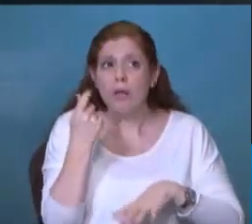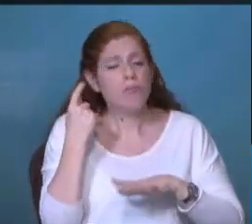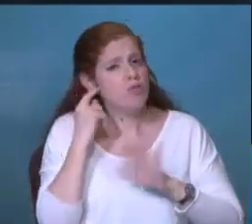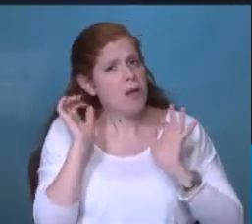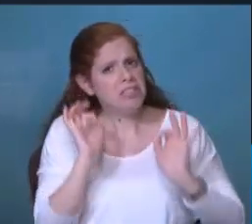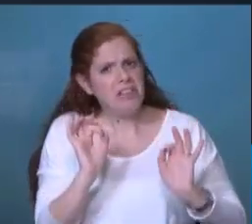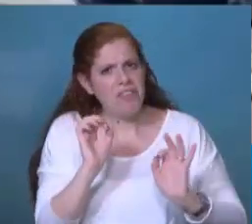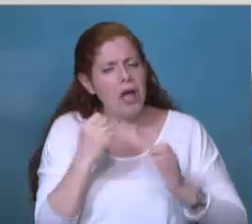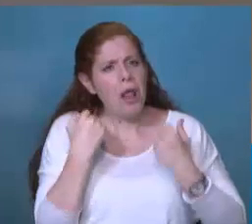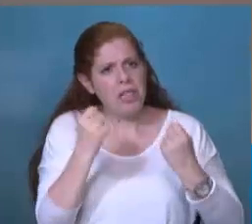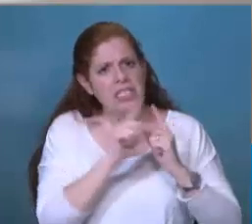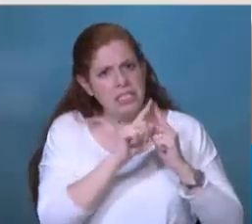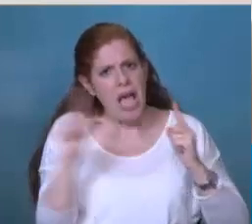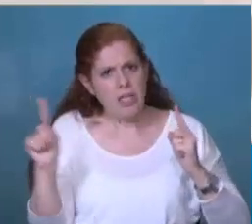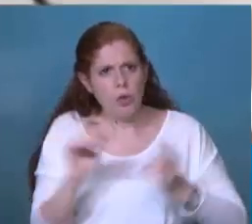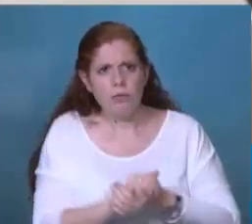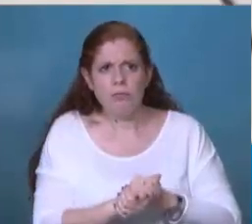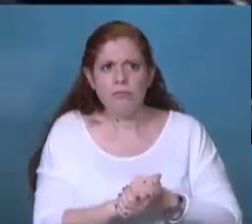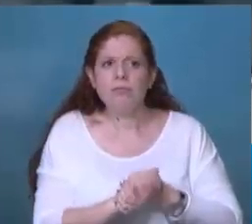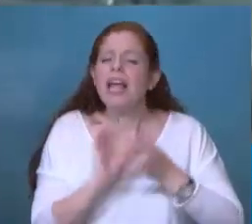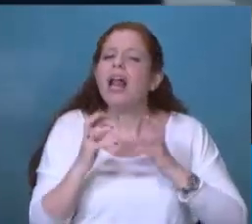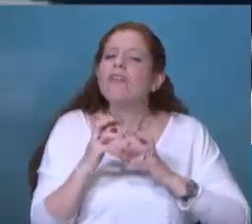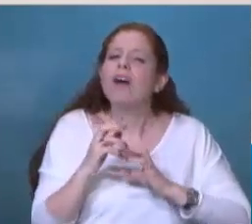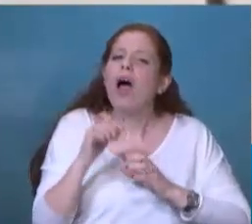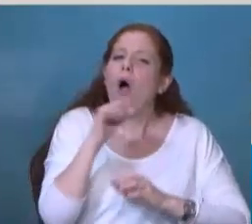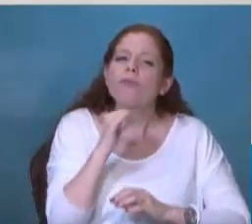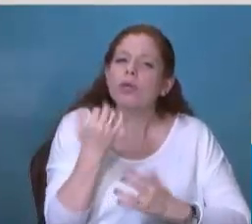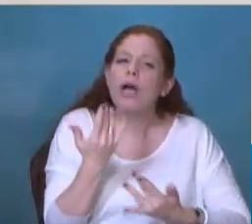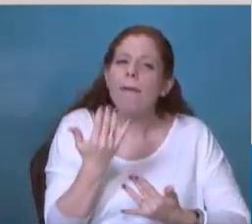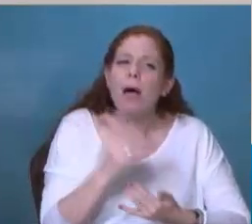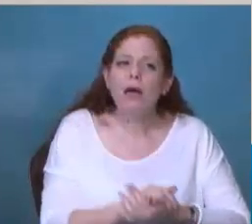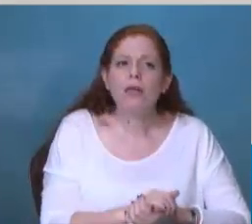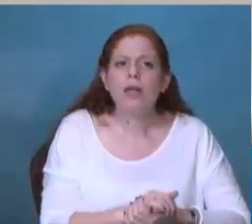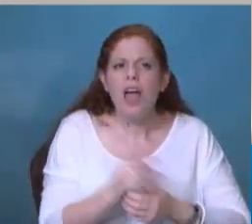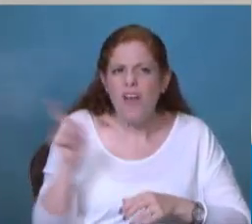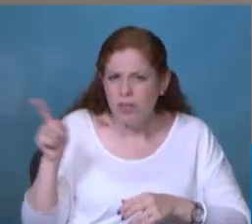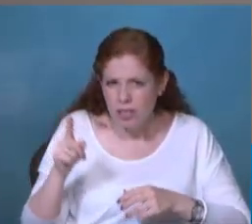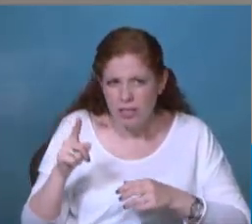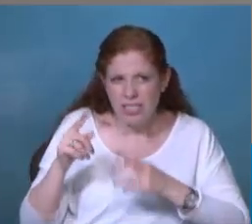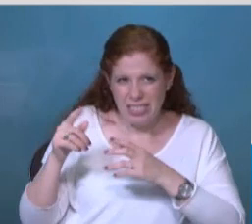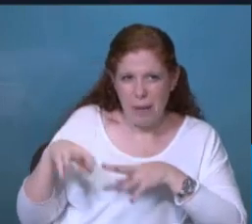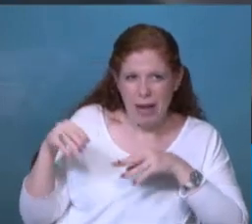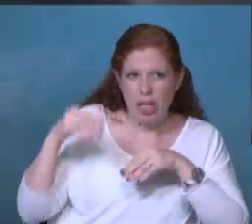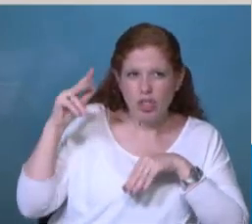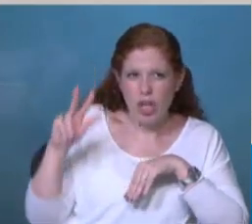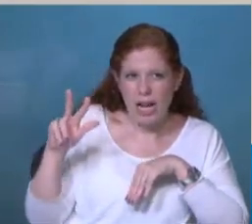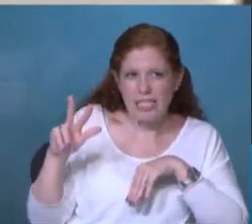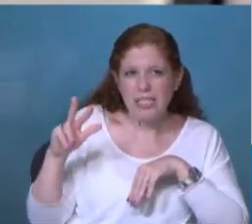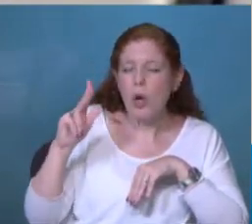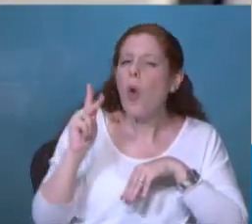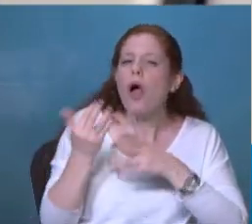סביר לנסיעה הזאת. לכפר האירוויזיון, כמה זה? איפה זה בא? זה בגן צ'ארלס קלור. כמה זה לשם?